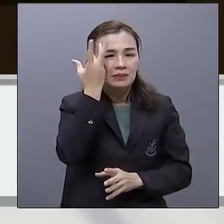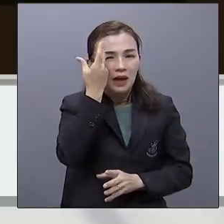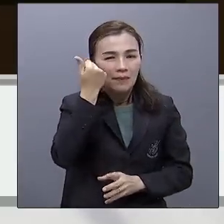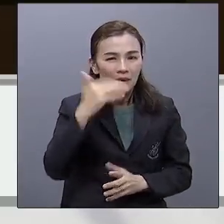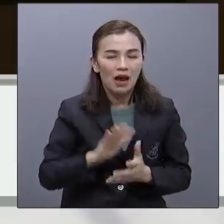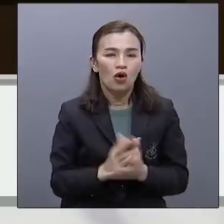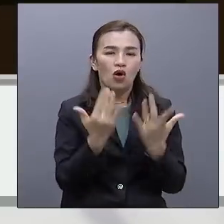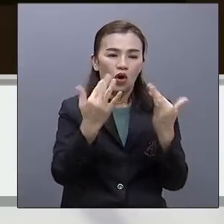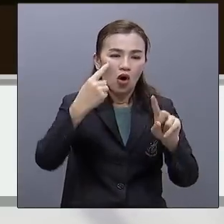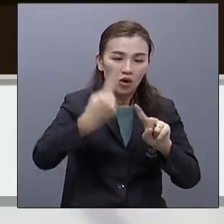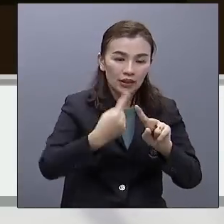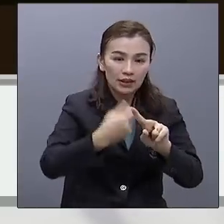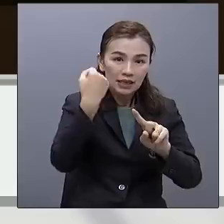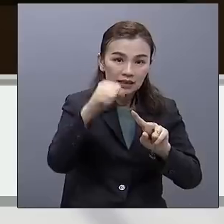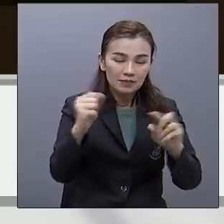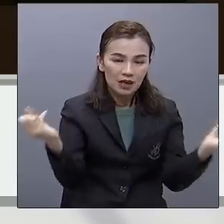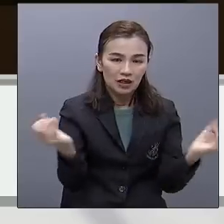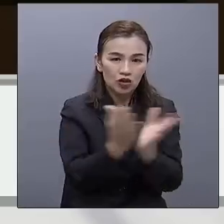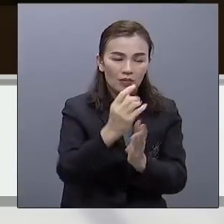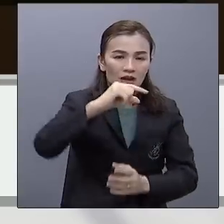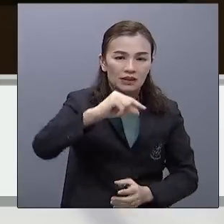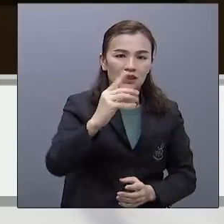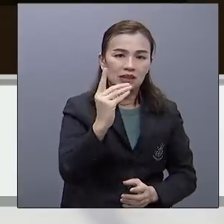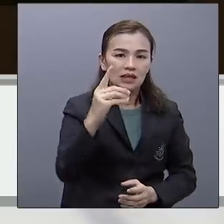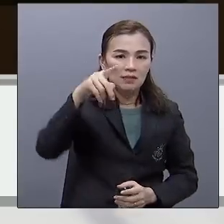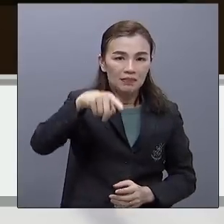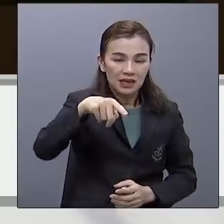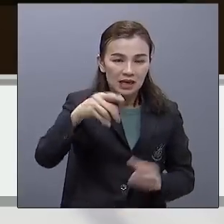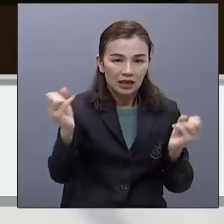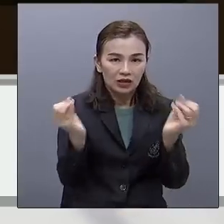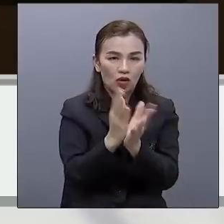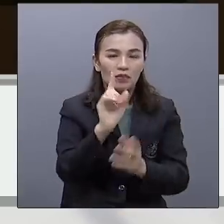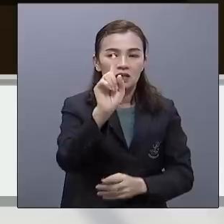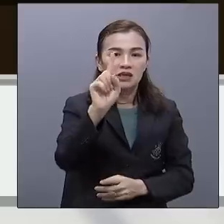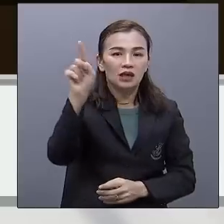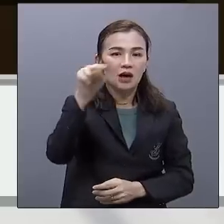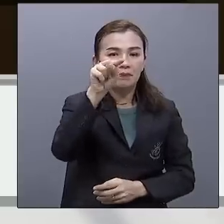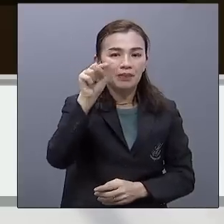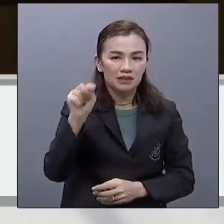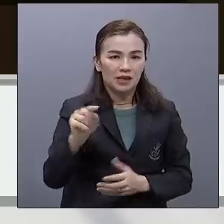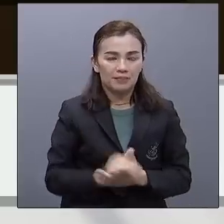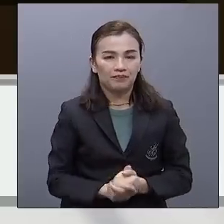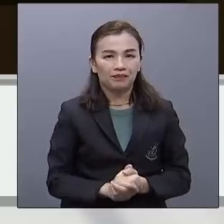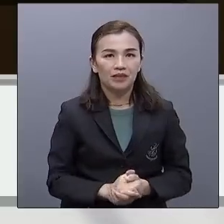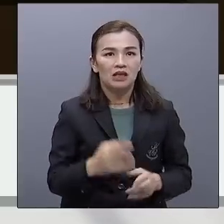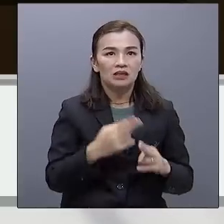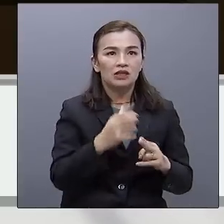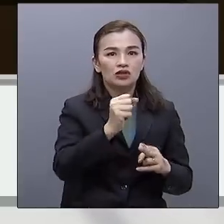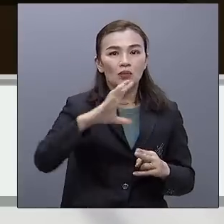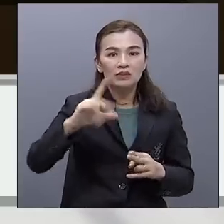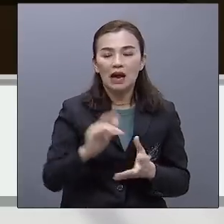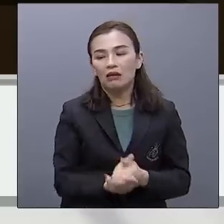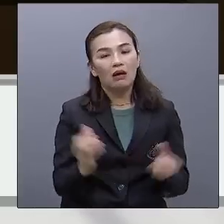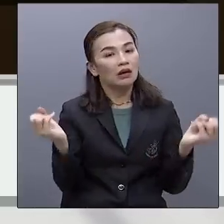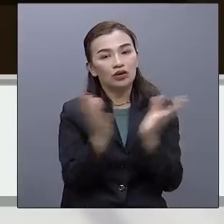ใหม่10เดือนผลกระทบต่อ GDP จะอยู่ที่ราวๆ 1% กว่าๆค่ะอาจารย์สมชายประเมินว่าไม่มีผลต่อ GDP